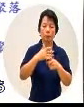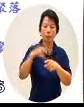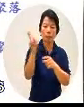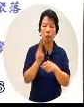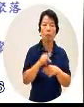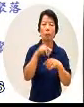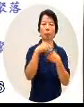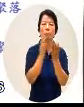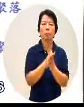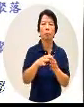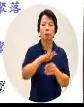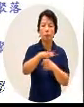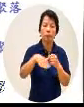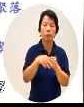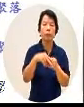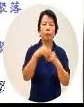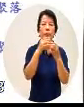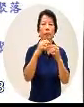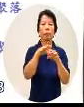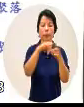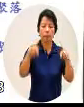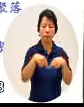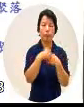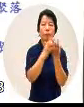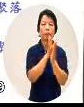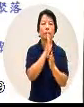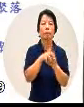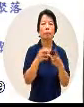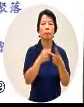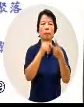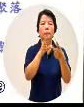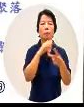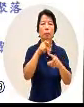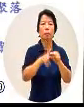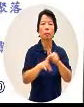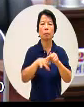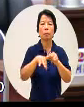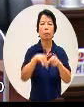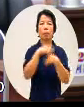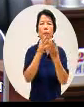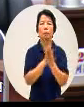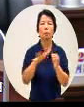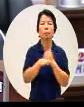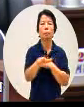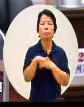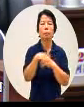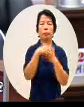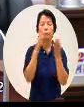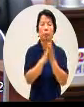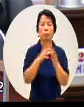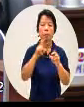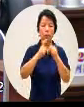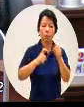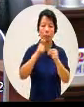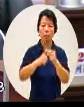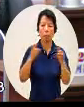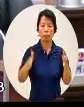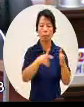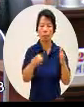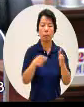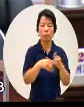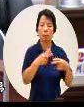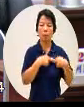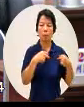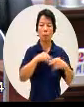那南部呢這裡可以是利益人產業的聚落這是民進黨十年政綱蔡英文總統